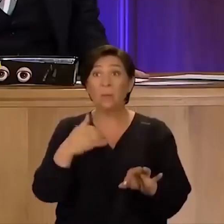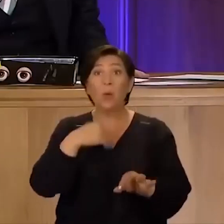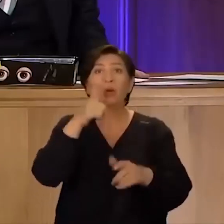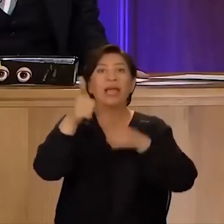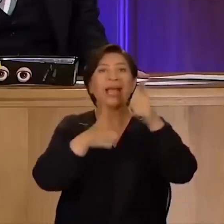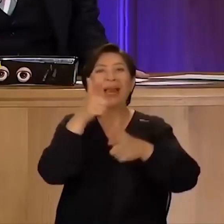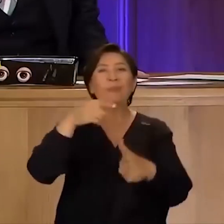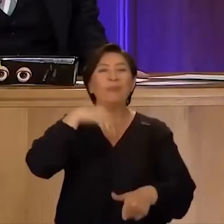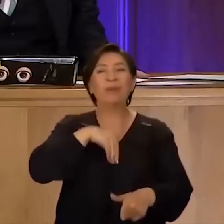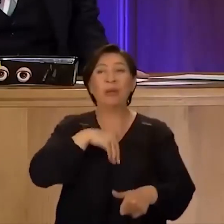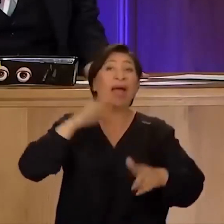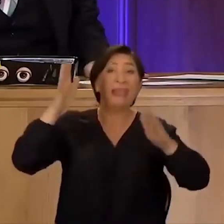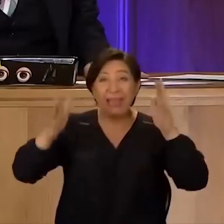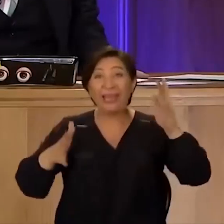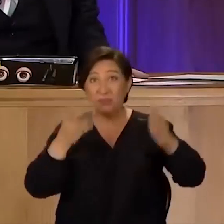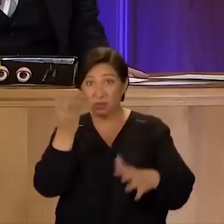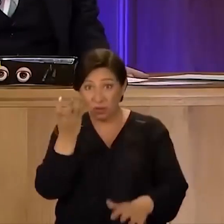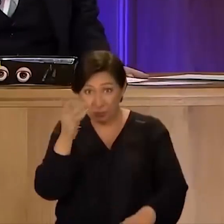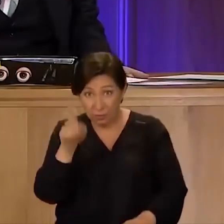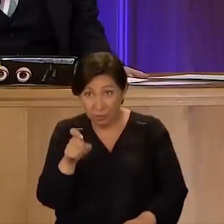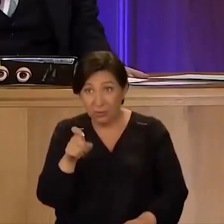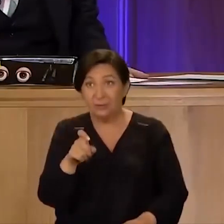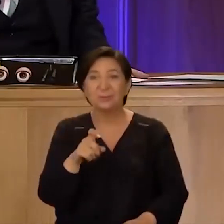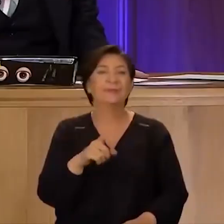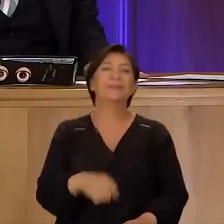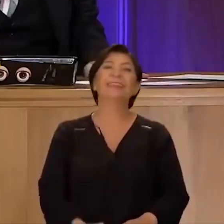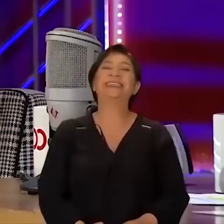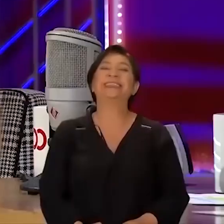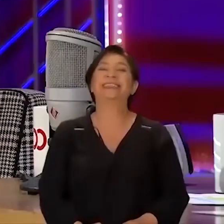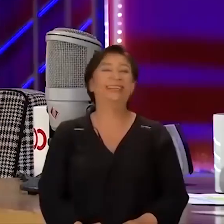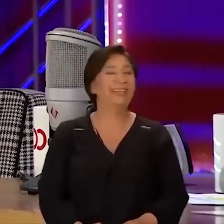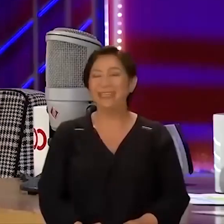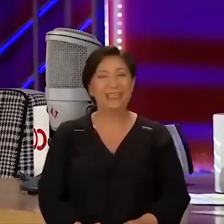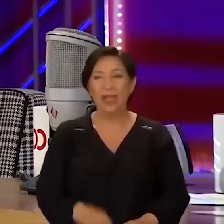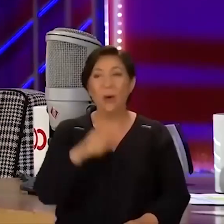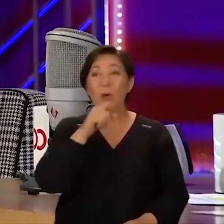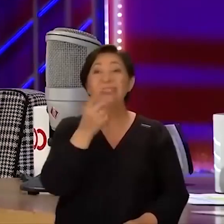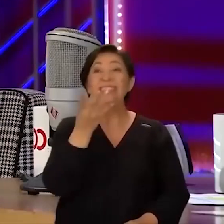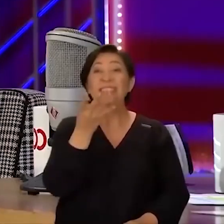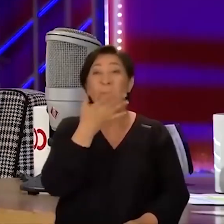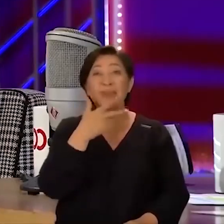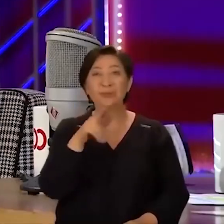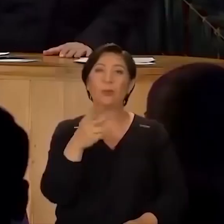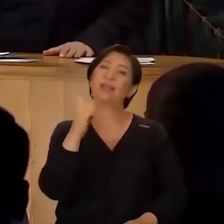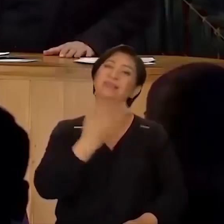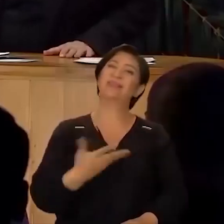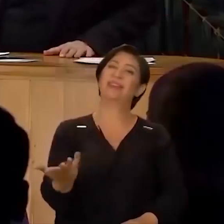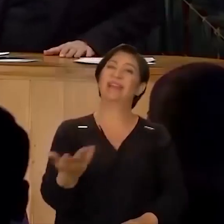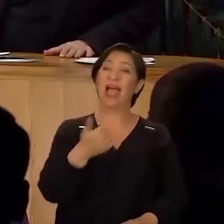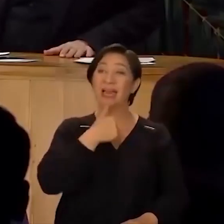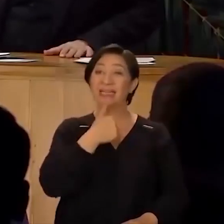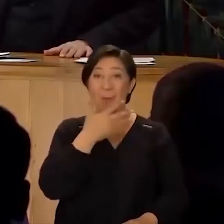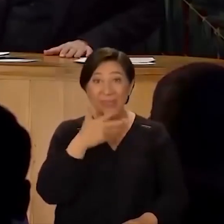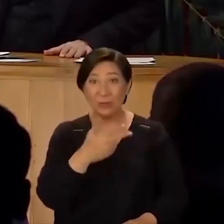ben ona kadar çektim haberlerin çoğunun oluyor nişanlı benziyor Allah